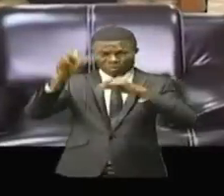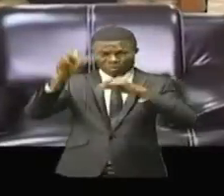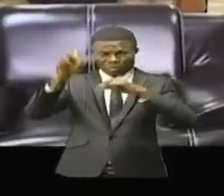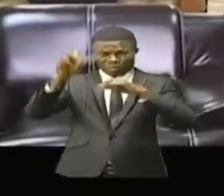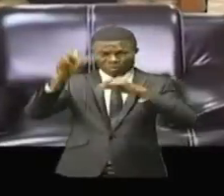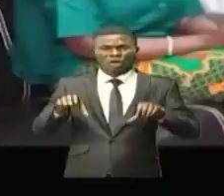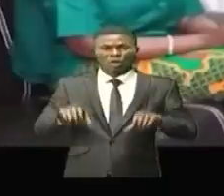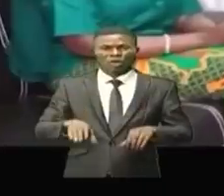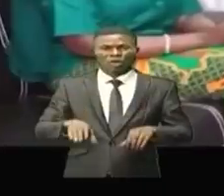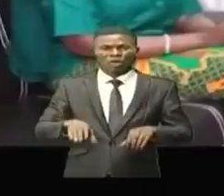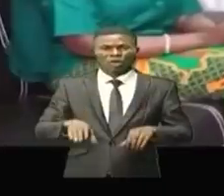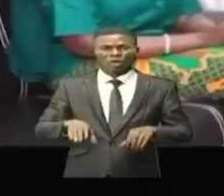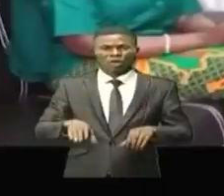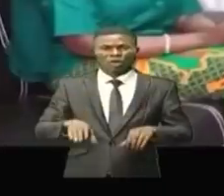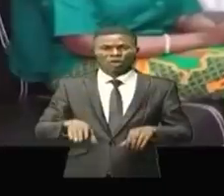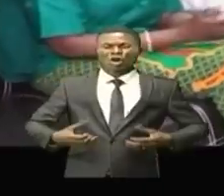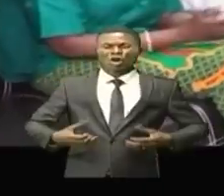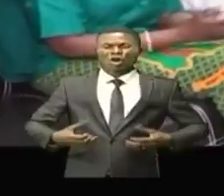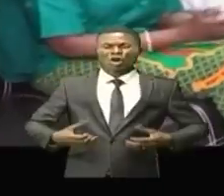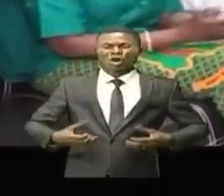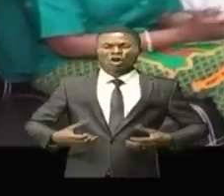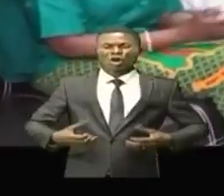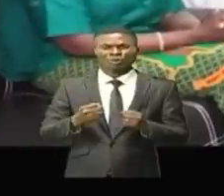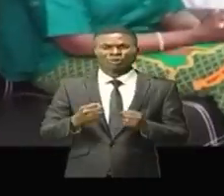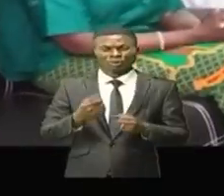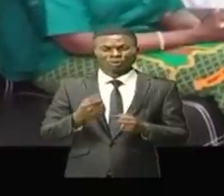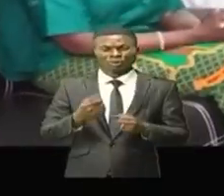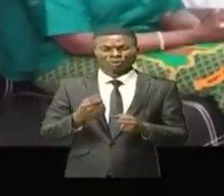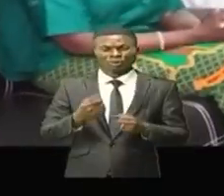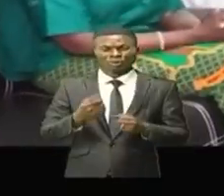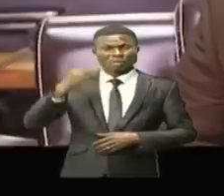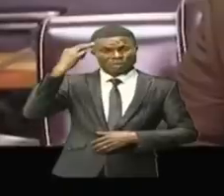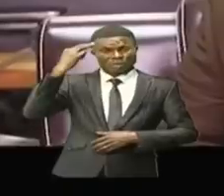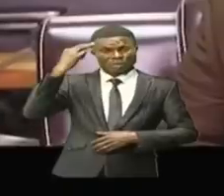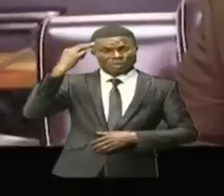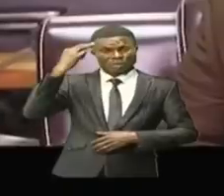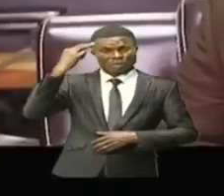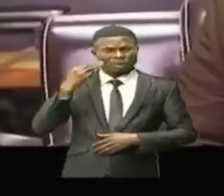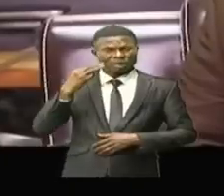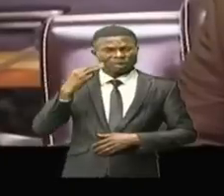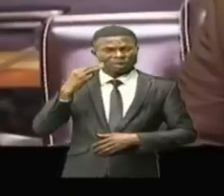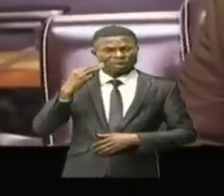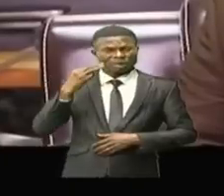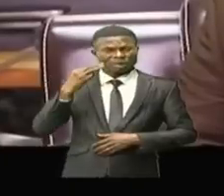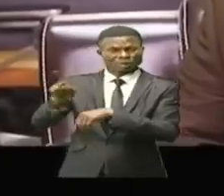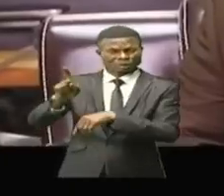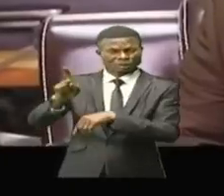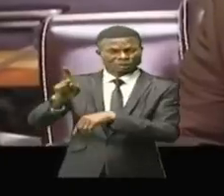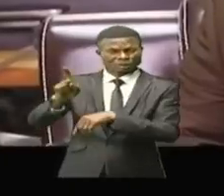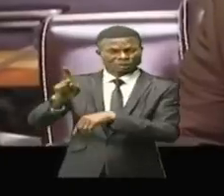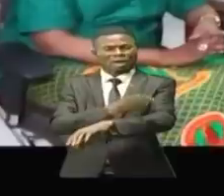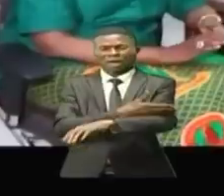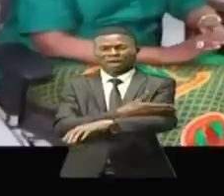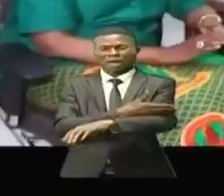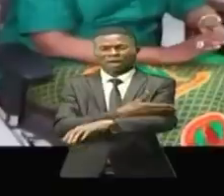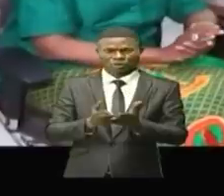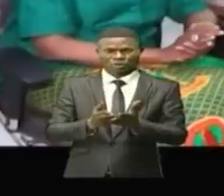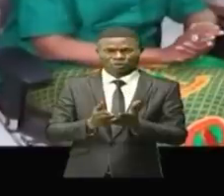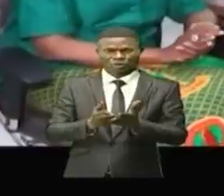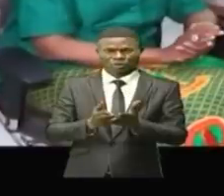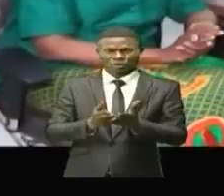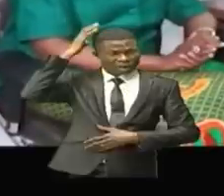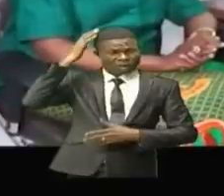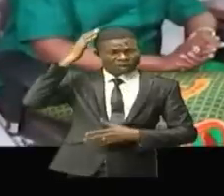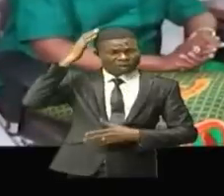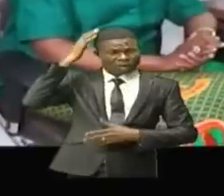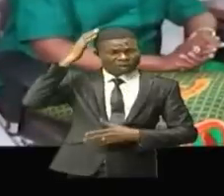a dit toute sa fierté de voir Adelka Indamaina, qui est son produit, de prospérer à tous égards. L'évêque Pascal Mukuna